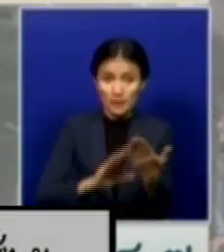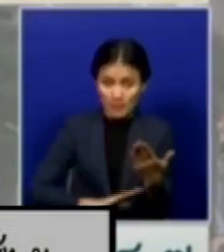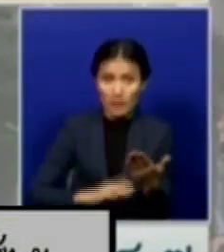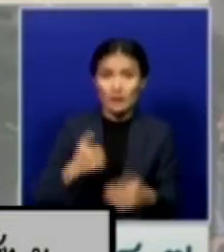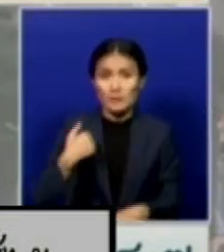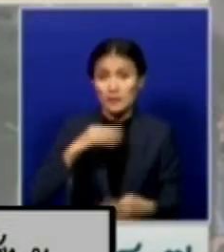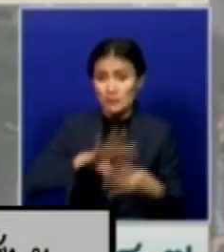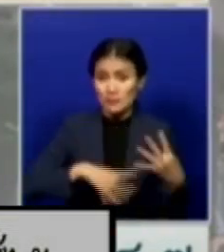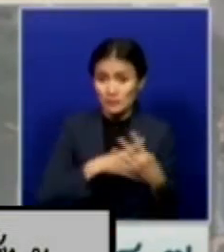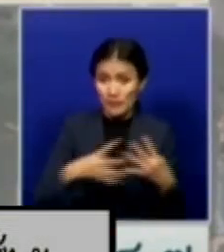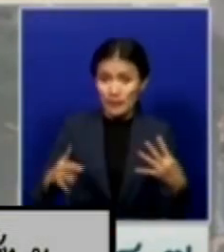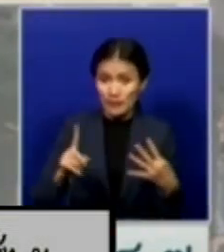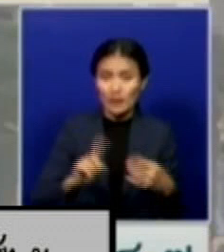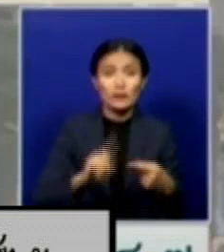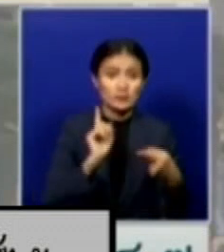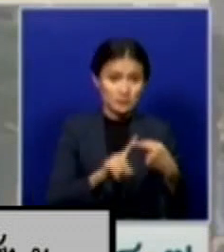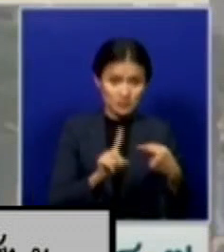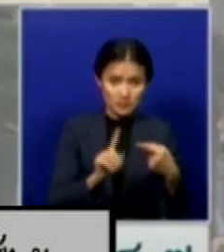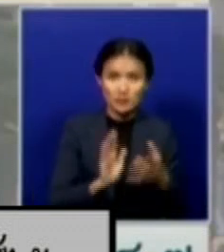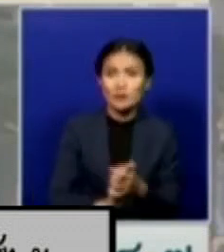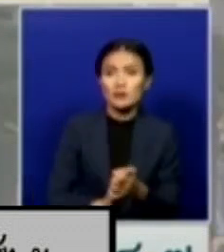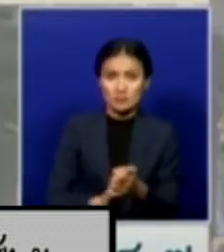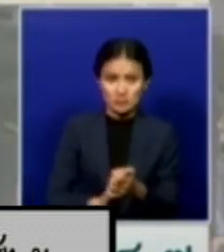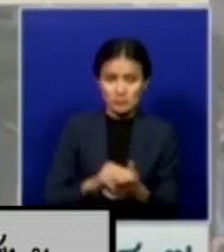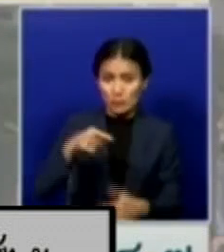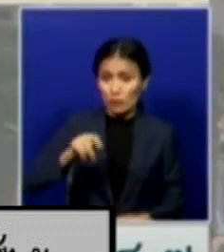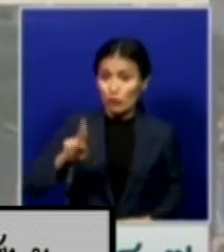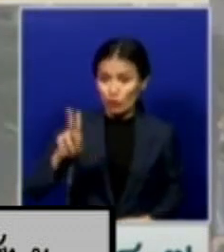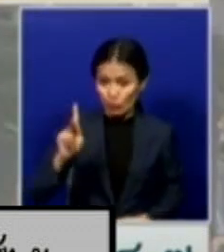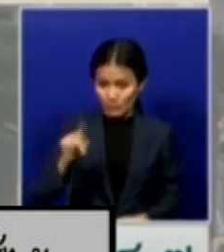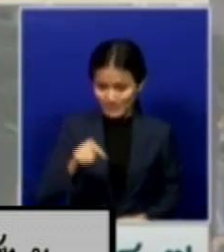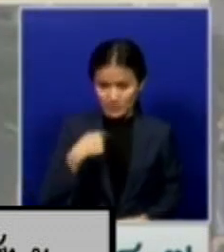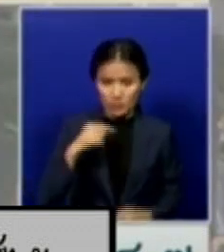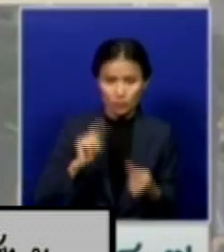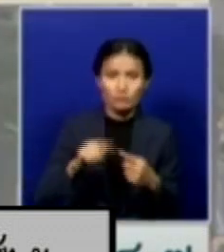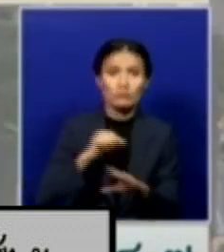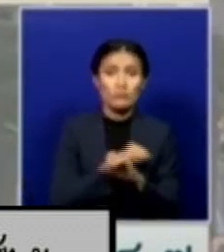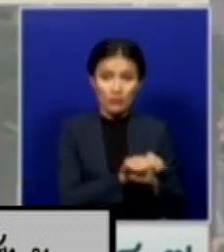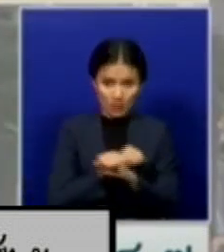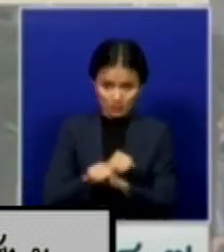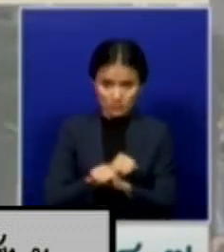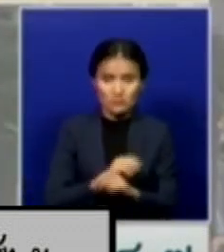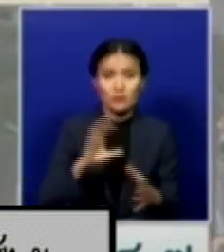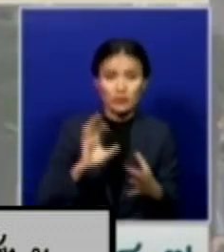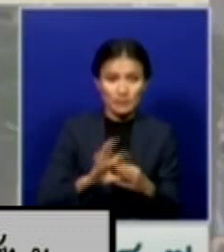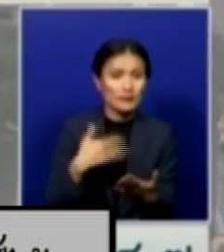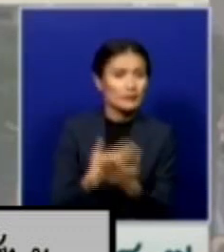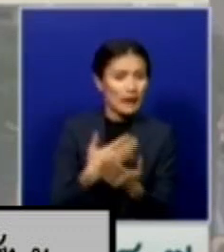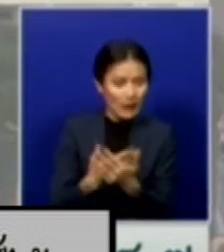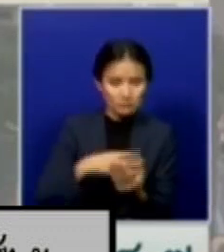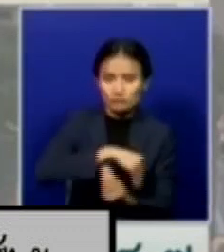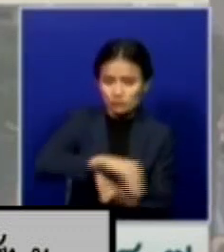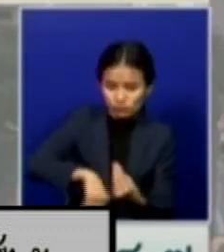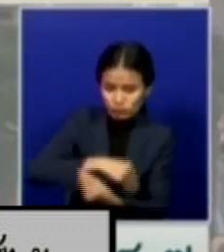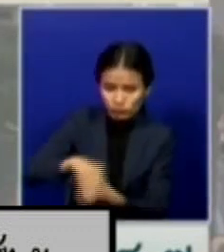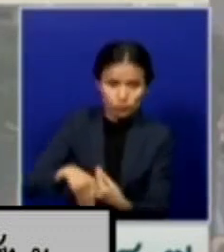ำหนดนี้เป็นมาตรการเชิงป้องกันเพื่อจะรักษาเสถียรภาพระบบการเงินป้องกันไม่เกิดปัญหาการขาดสภาพคล่องในตล